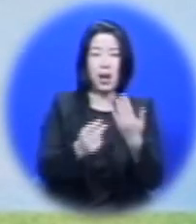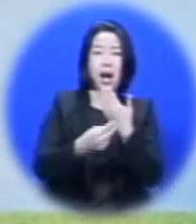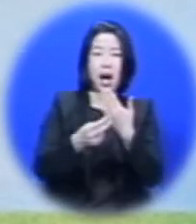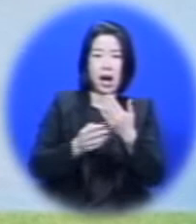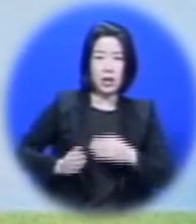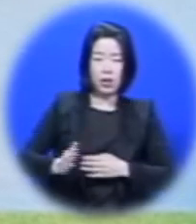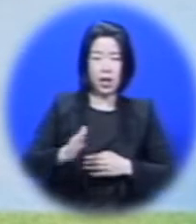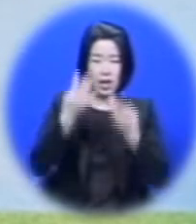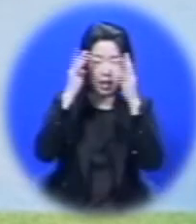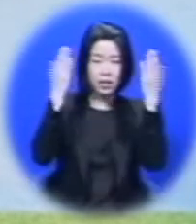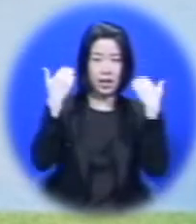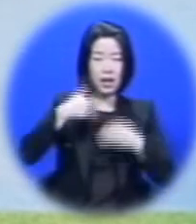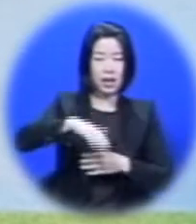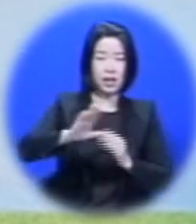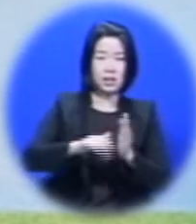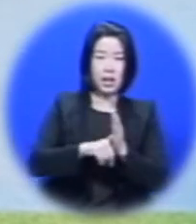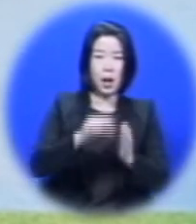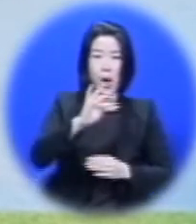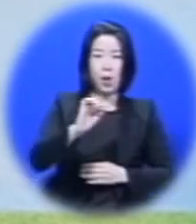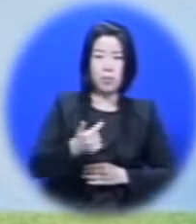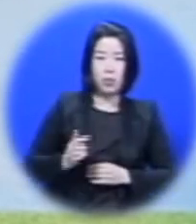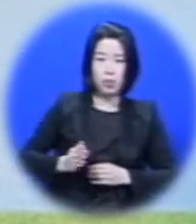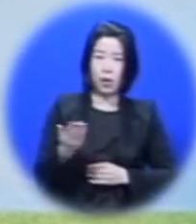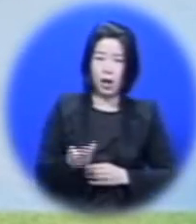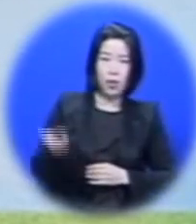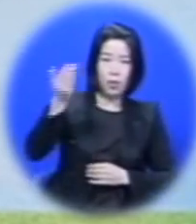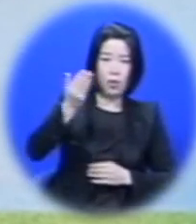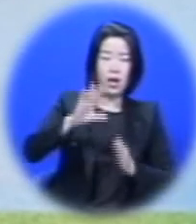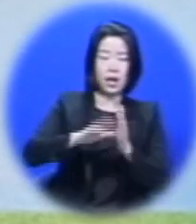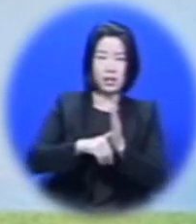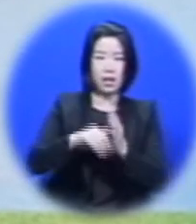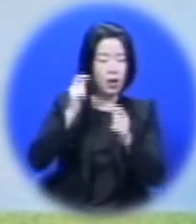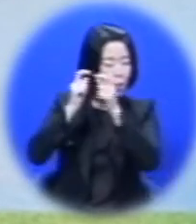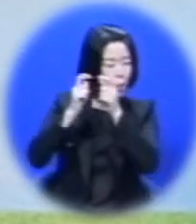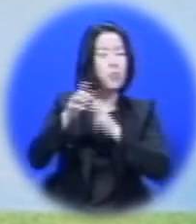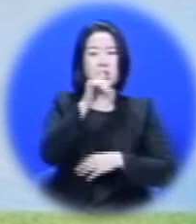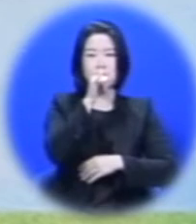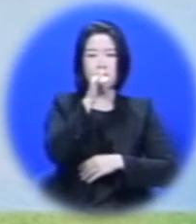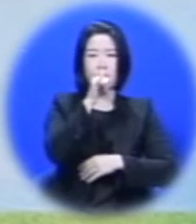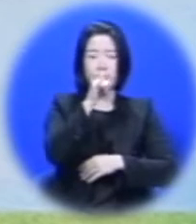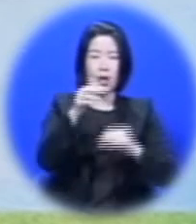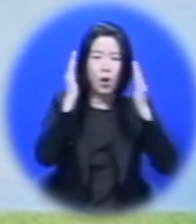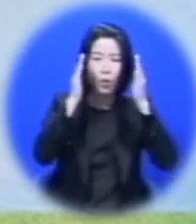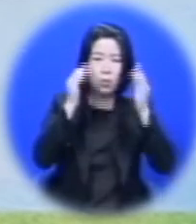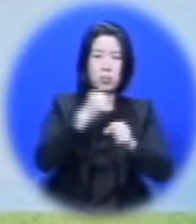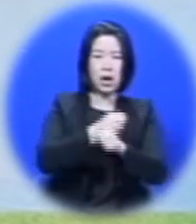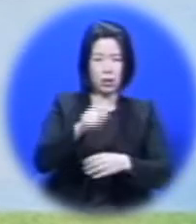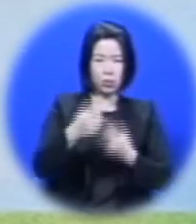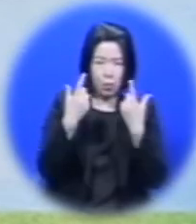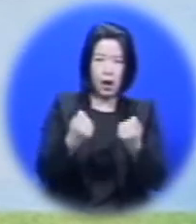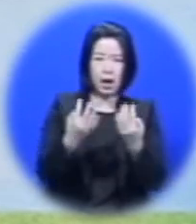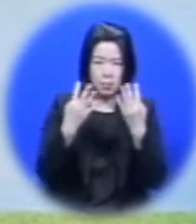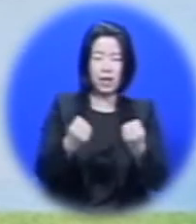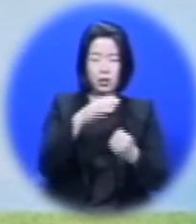다니다가 이제 본과로 이제 올라가게 될 때 고민이 되었대요. 이제 공부할 것도 많고